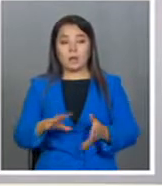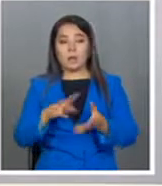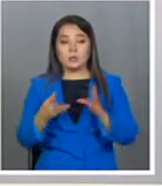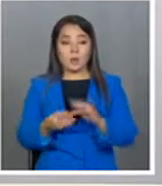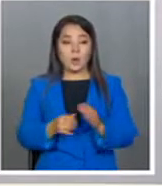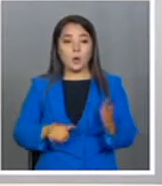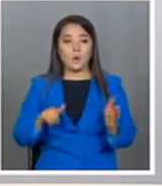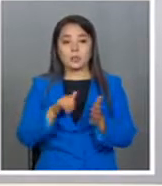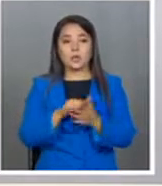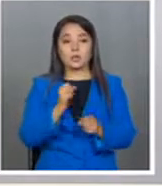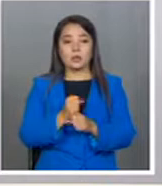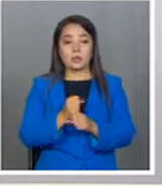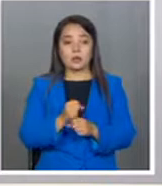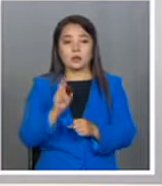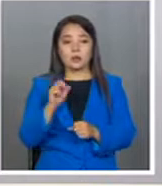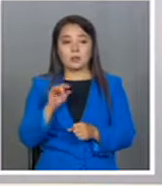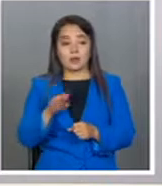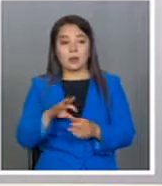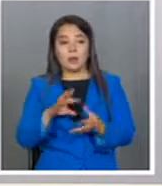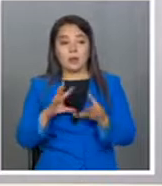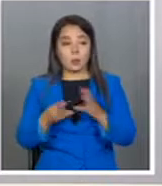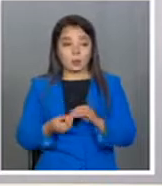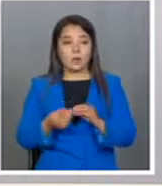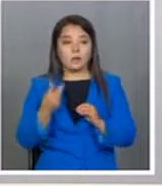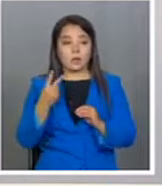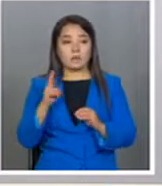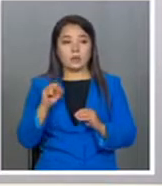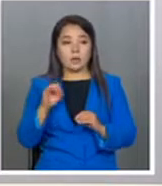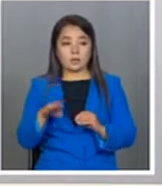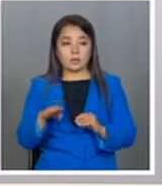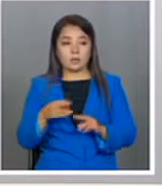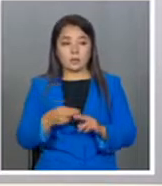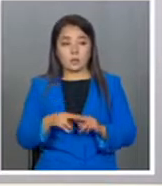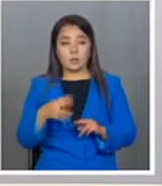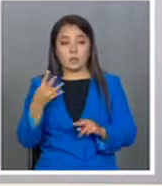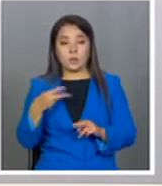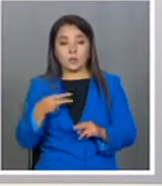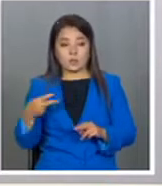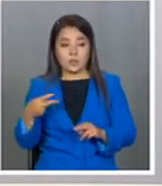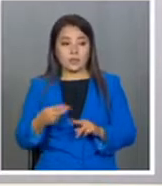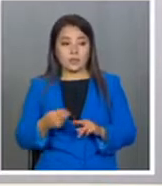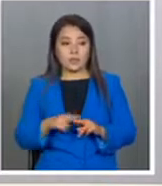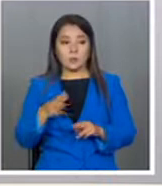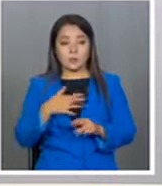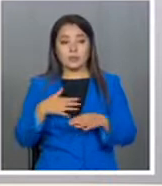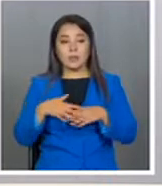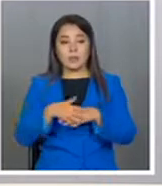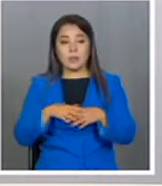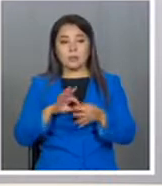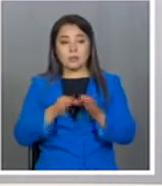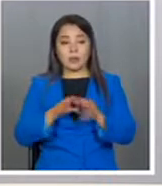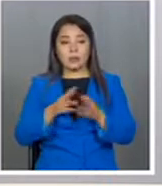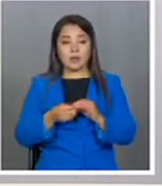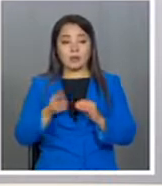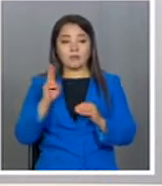қоямыз, сонда квадраттың ауданы тең болады 2-нің квадратына. Бұл 4-ке тең. Демек, біз бұл есептеуден квадраттың